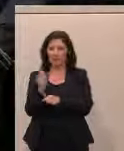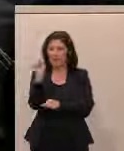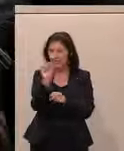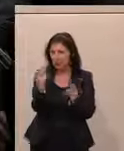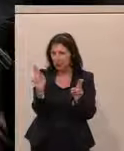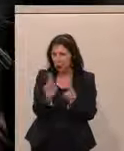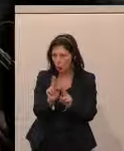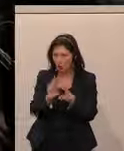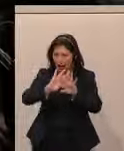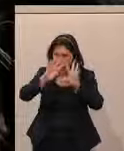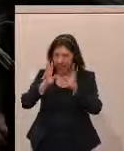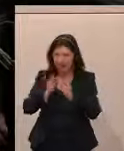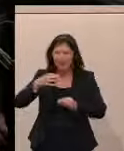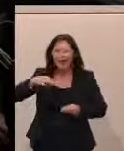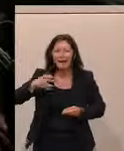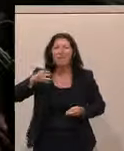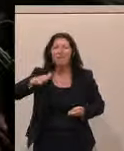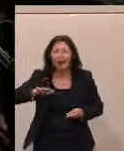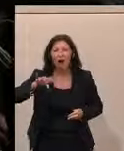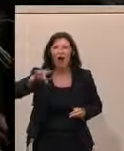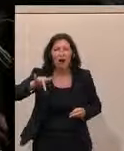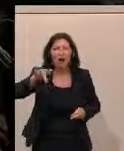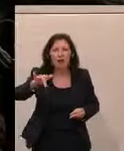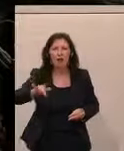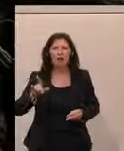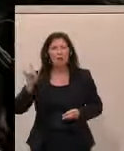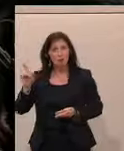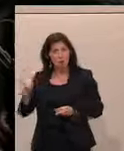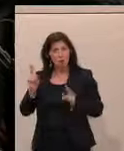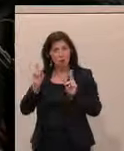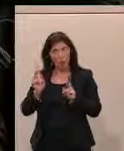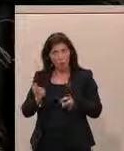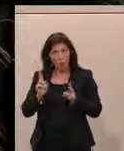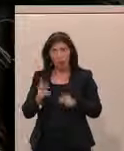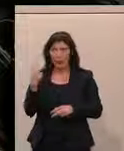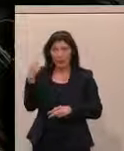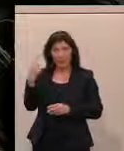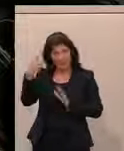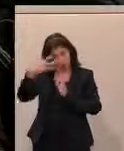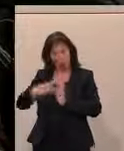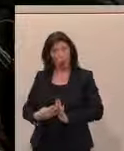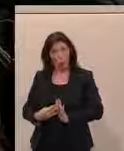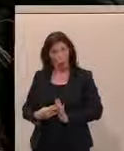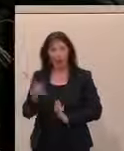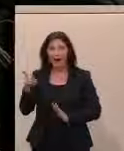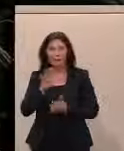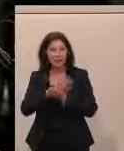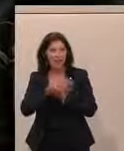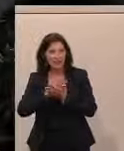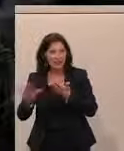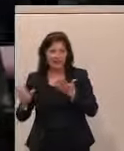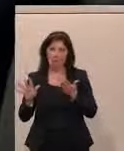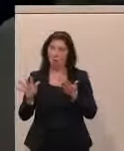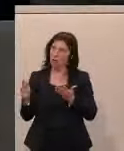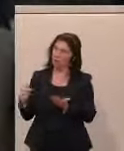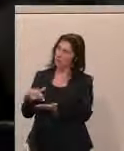allen sogenannten Einzelfällen zwar gelegentliche Nöte gehabt, seine Peristaltik zu kontrollieren, er hat aber niemals seinen Zweifel daran